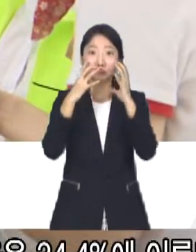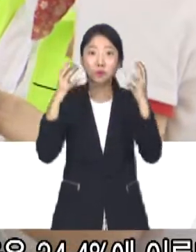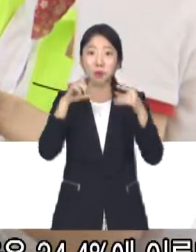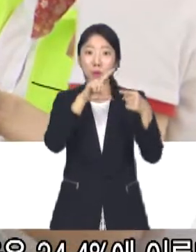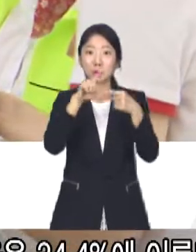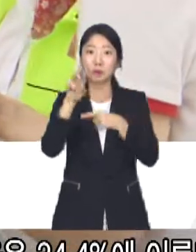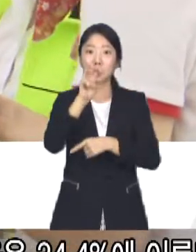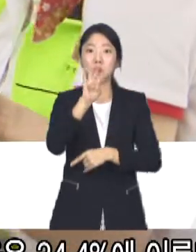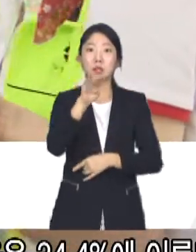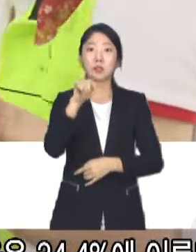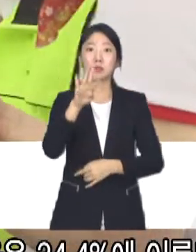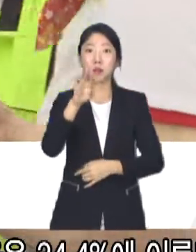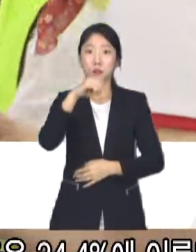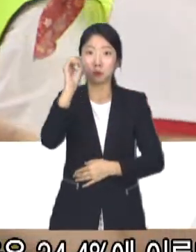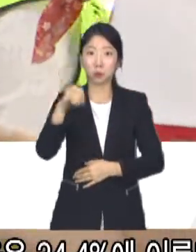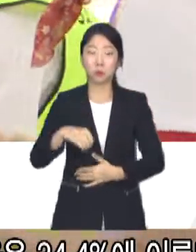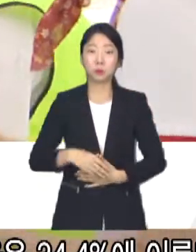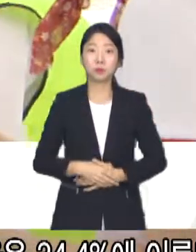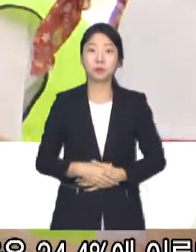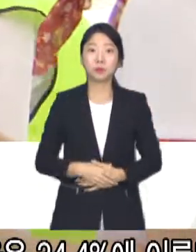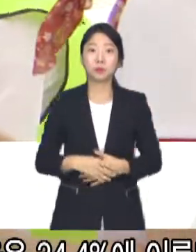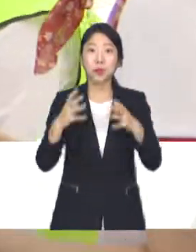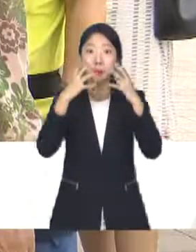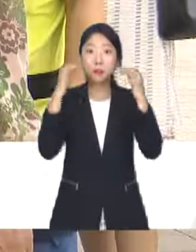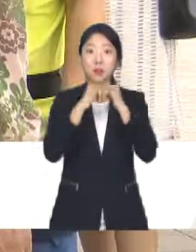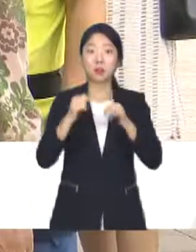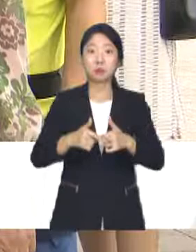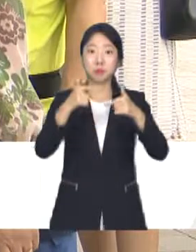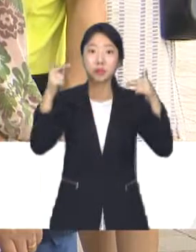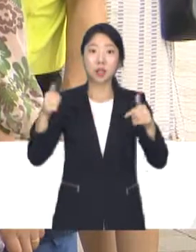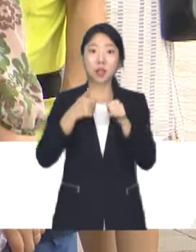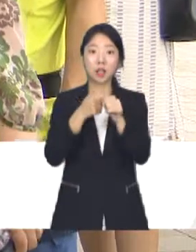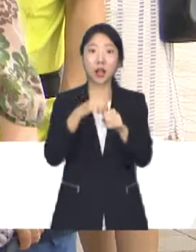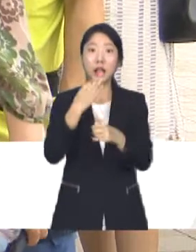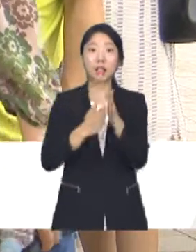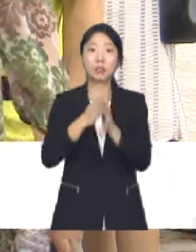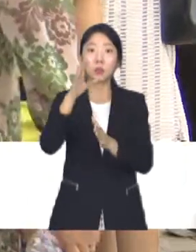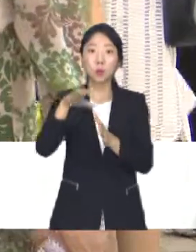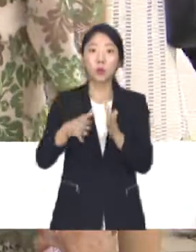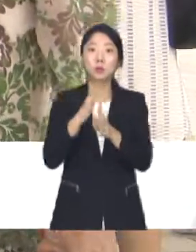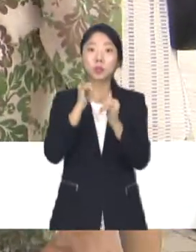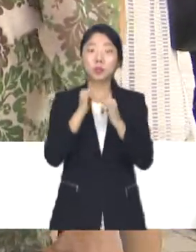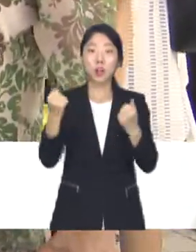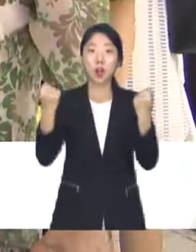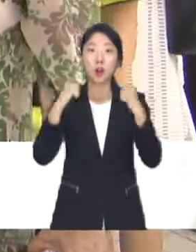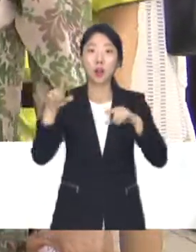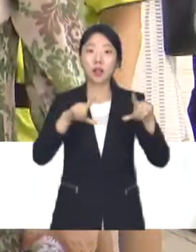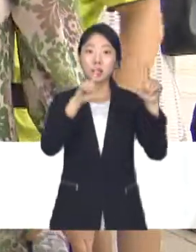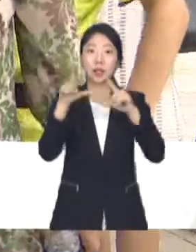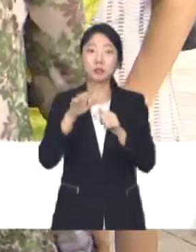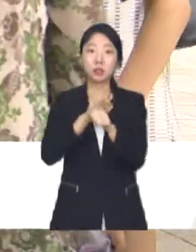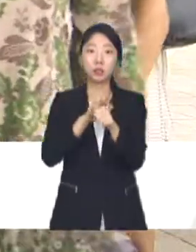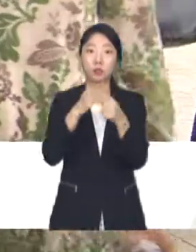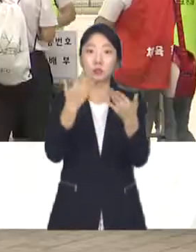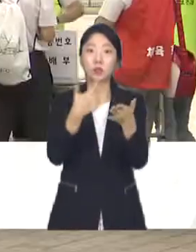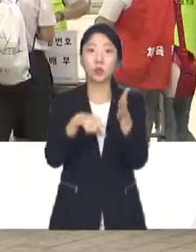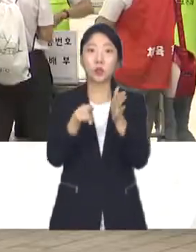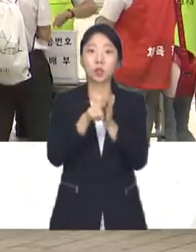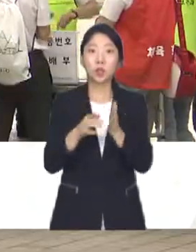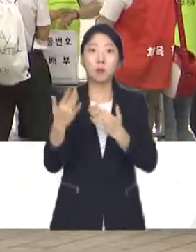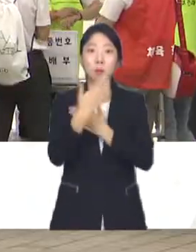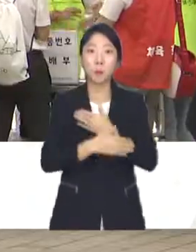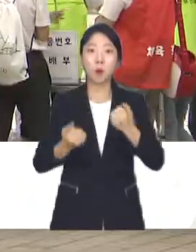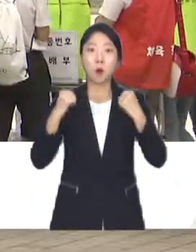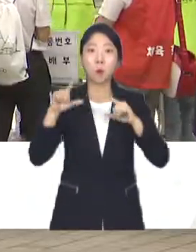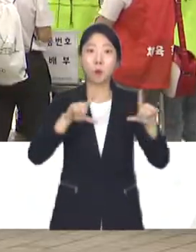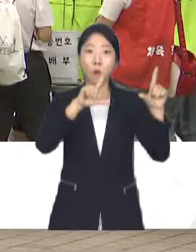안양시 비만율은 34.4%에 이릅니다. 비만 인구가 증가함에 따라 안양시는 시민들의 건강한 삶을